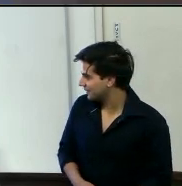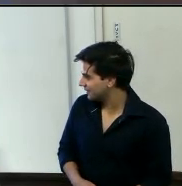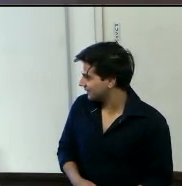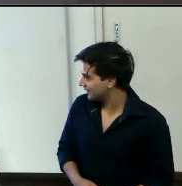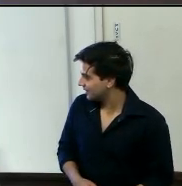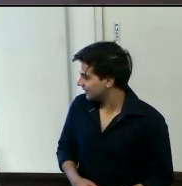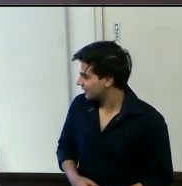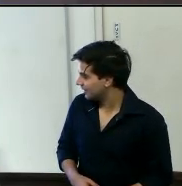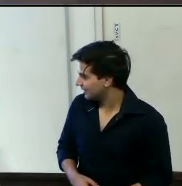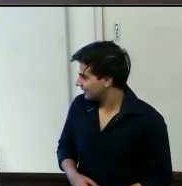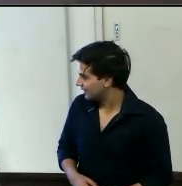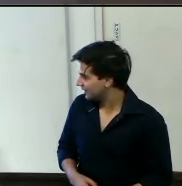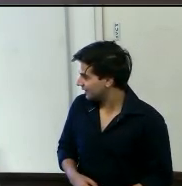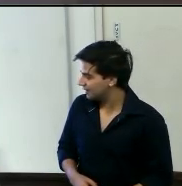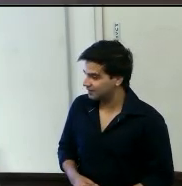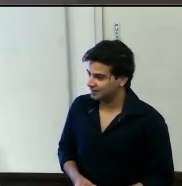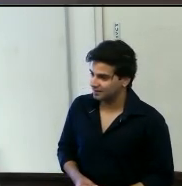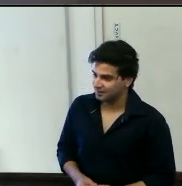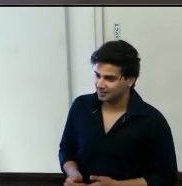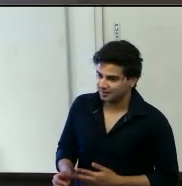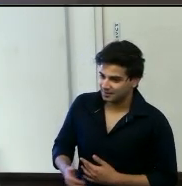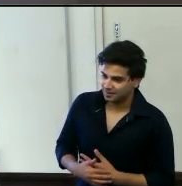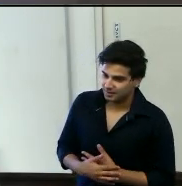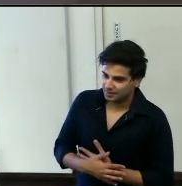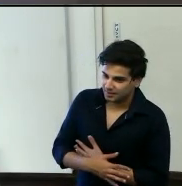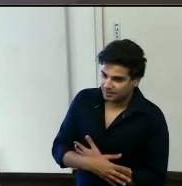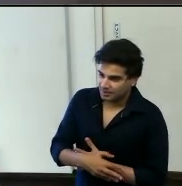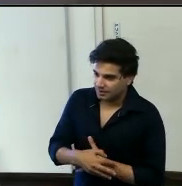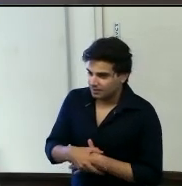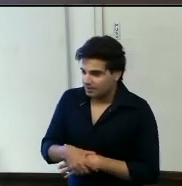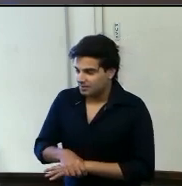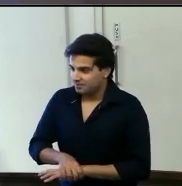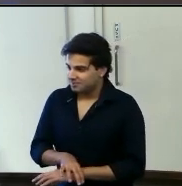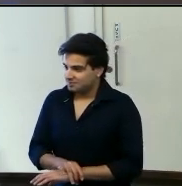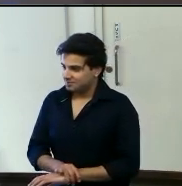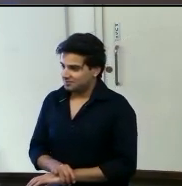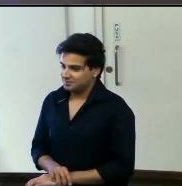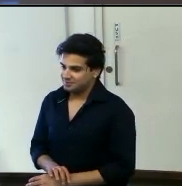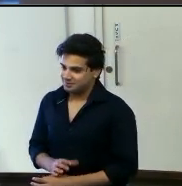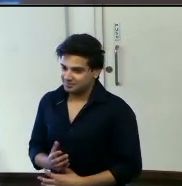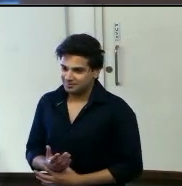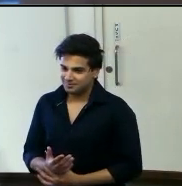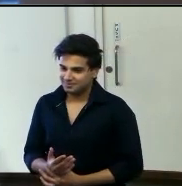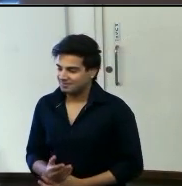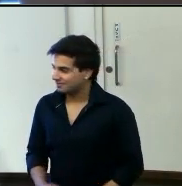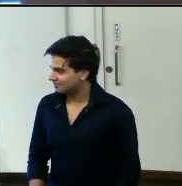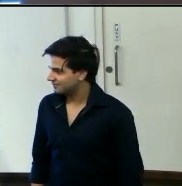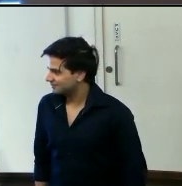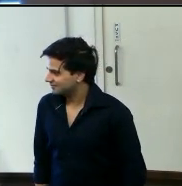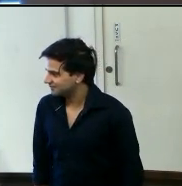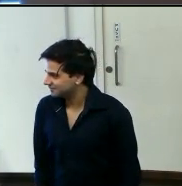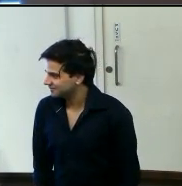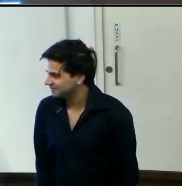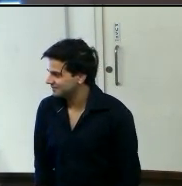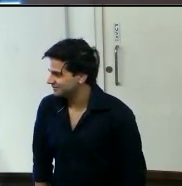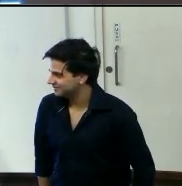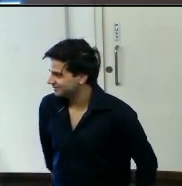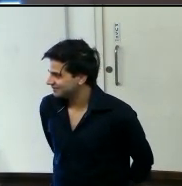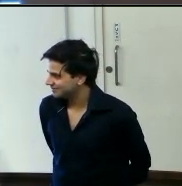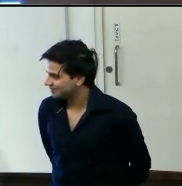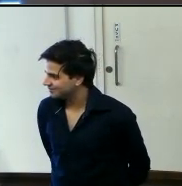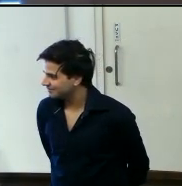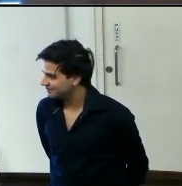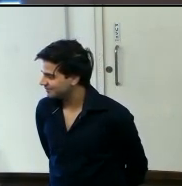ಬಟ್ ಇರುತ್ತೆ. ಕೆಲವು ಸಲ ಹೇಳ್ತಾರೆ, ಇದು ಯಾರೂ ಕನ್ನಡನೇ